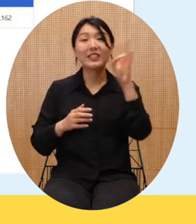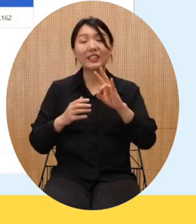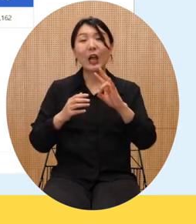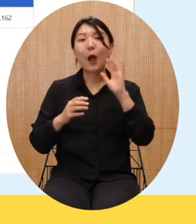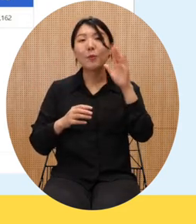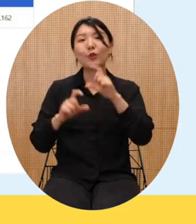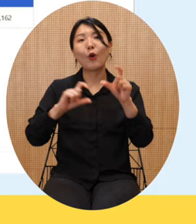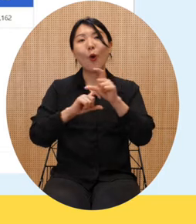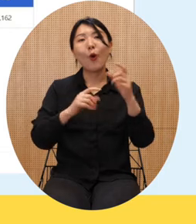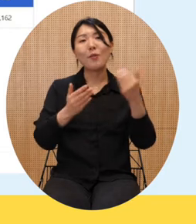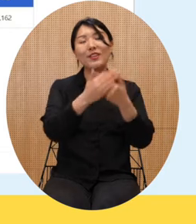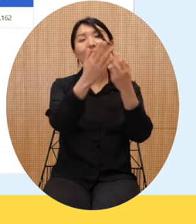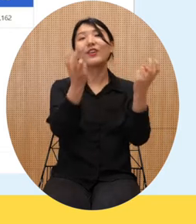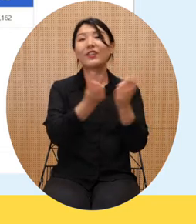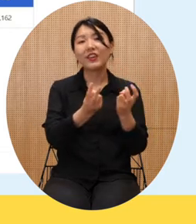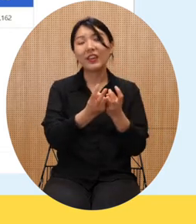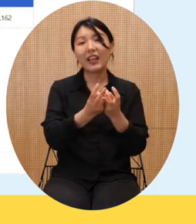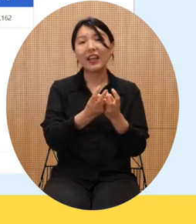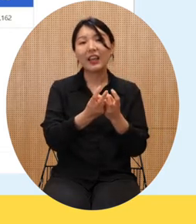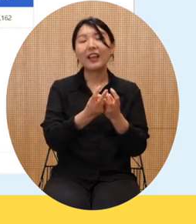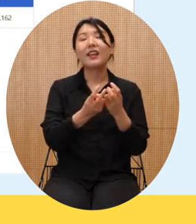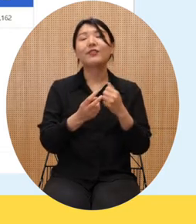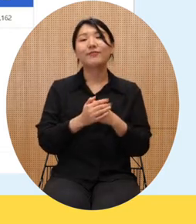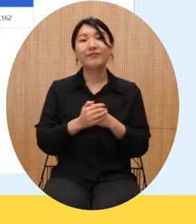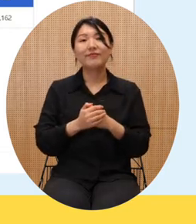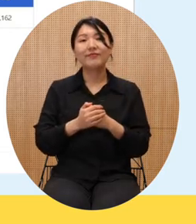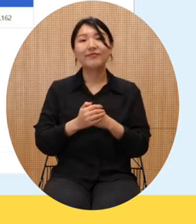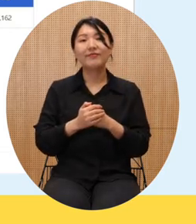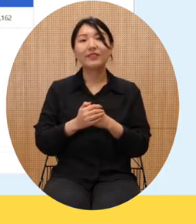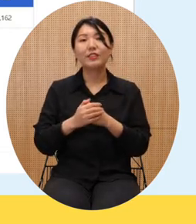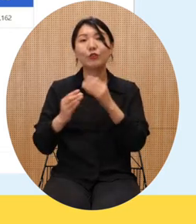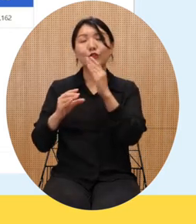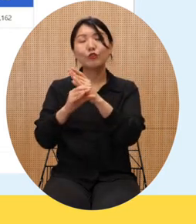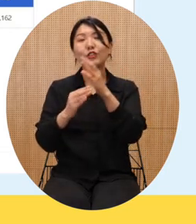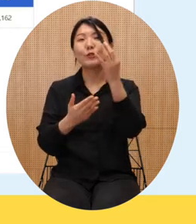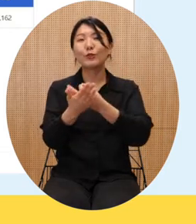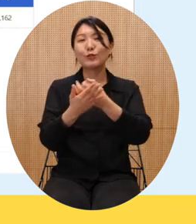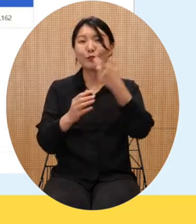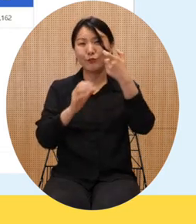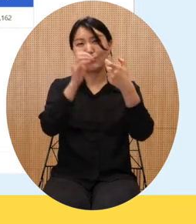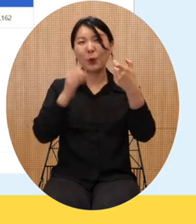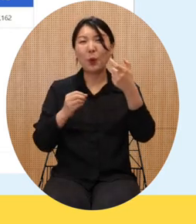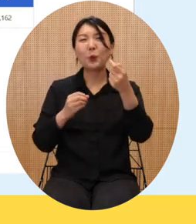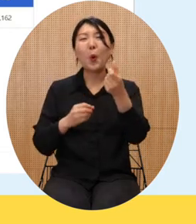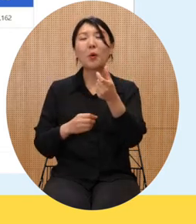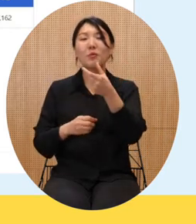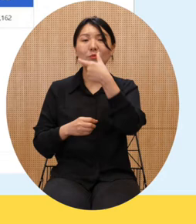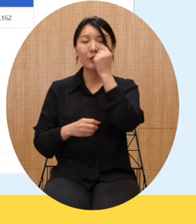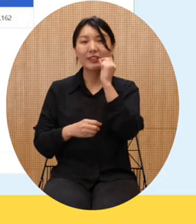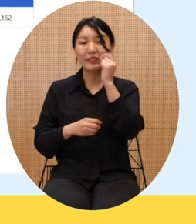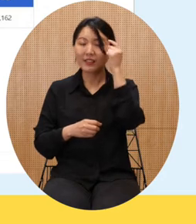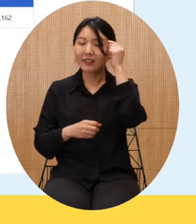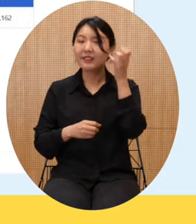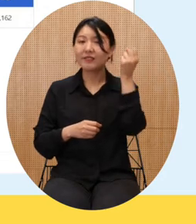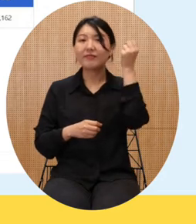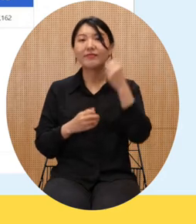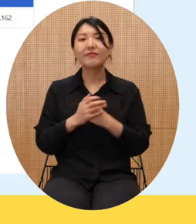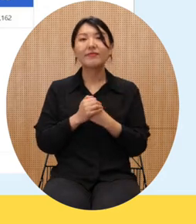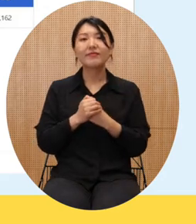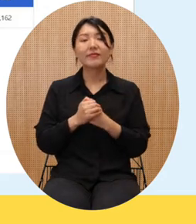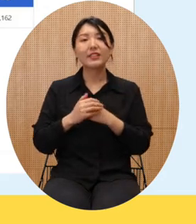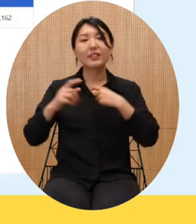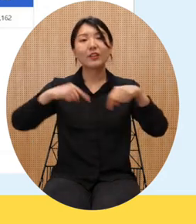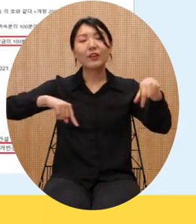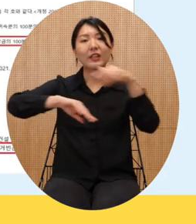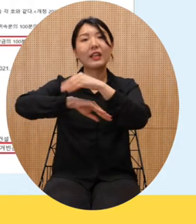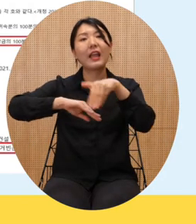또 어떻게 발전을 더 시킬까, 뒤에 저도 개선을 하겠지만 중위소득 60으로는 또 부족한 부분이 있다라는